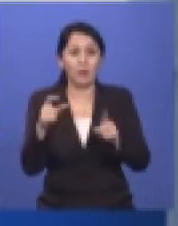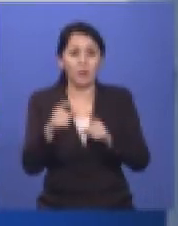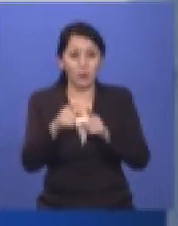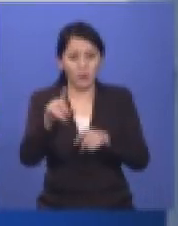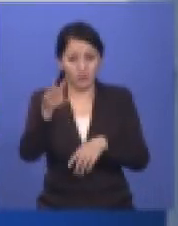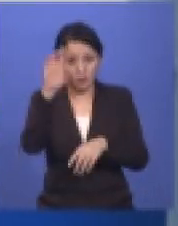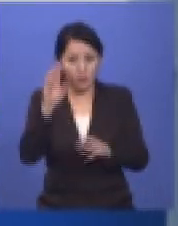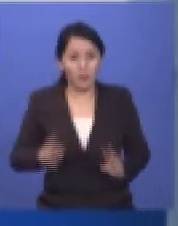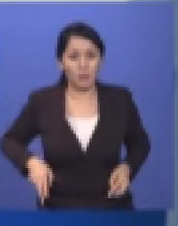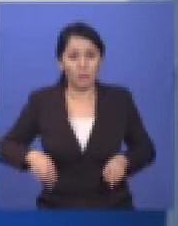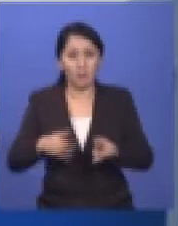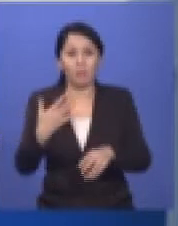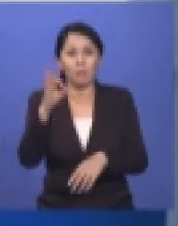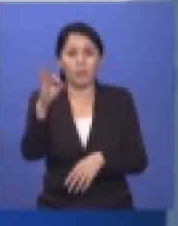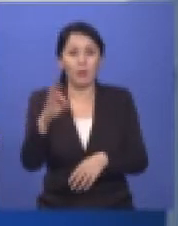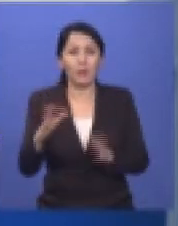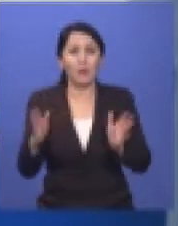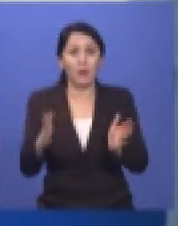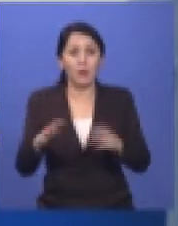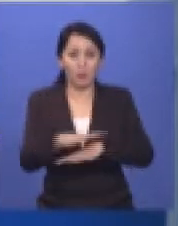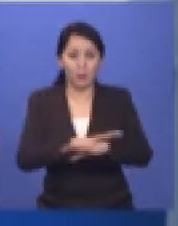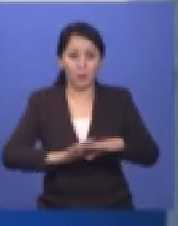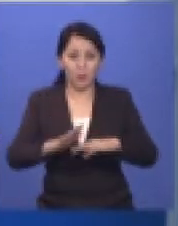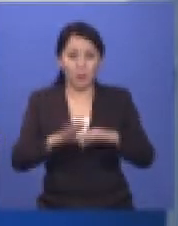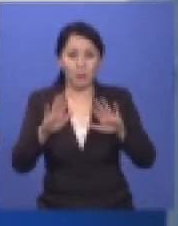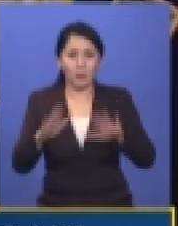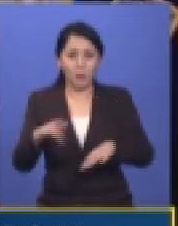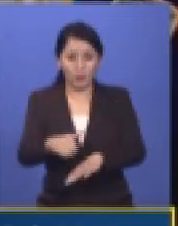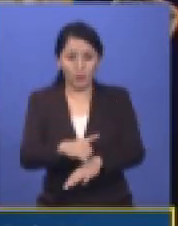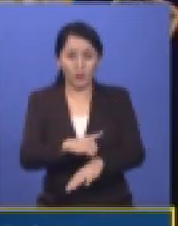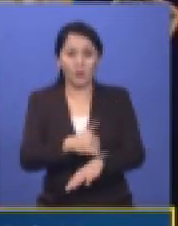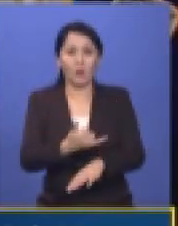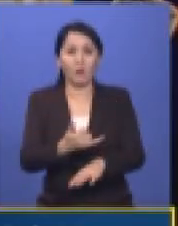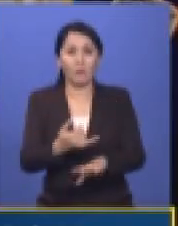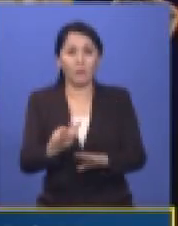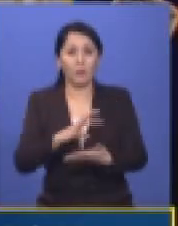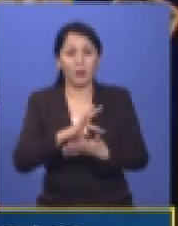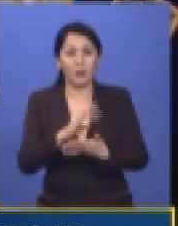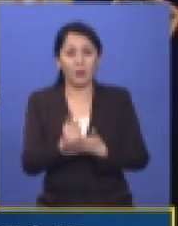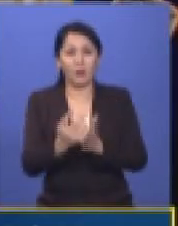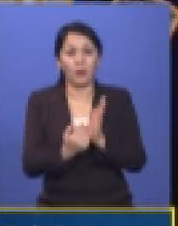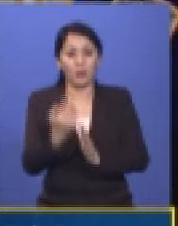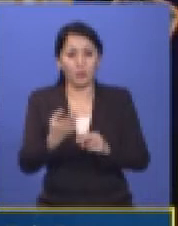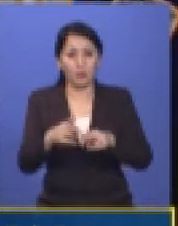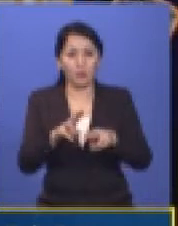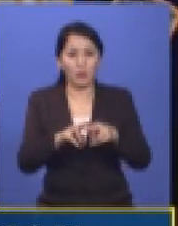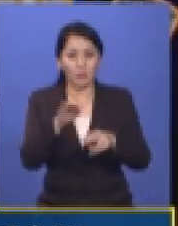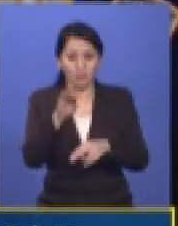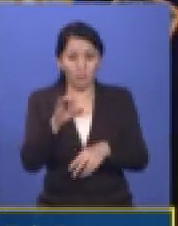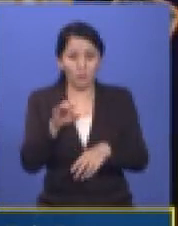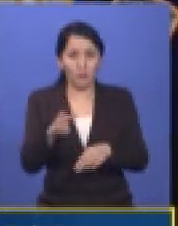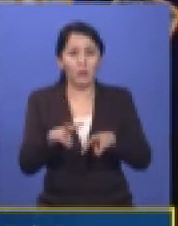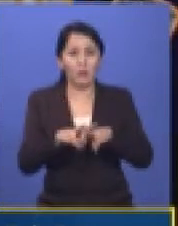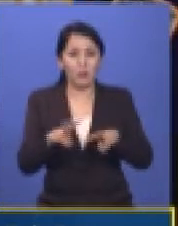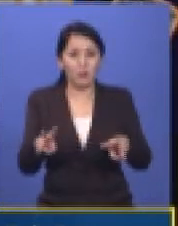полицейдің сөзінше елімізде қылмыстық істер 5%-ға азайған қоғамдық орындар мен көшелердегі қауіпсіздік деңгейі жоғарылады. Сондай-ақ Тұрғымбаев